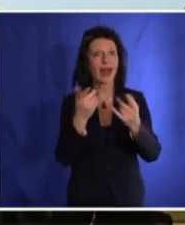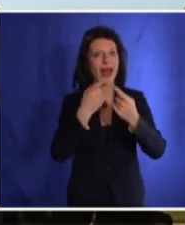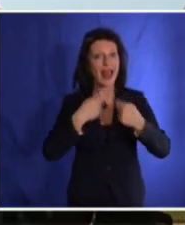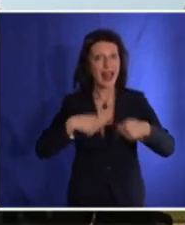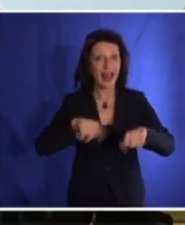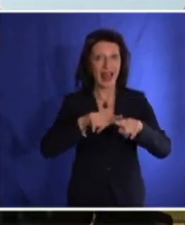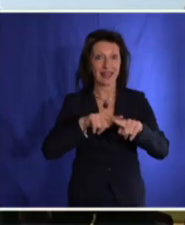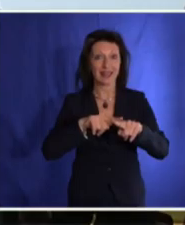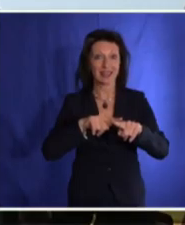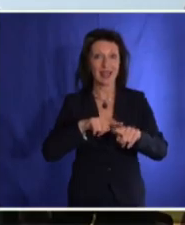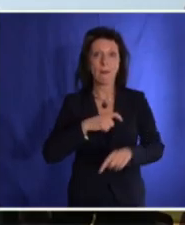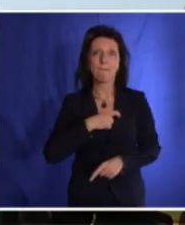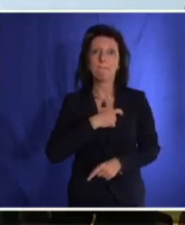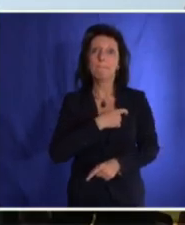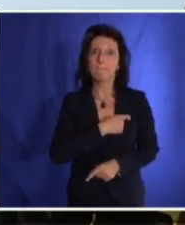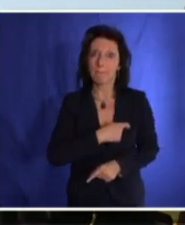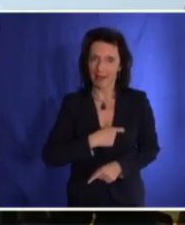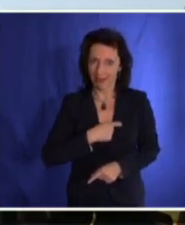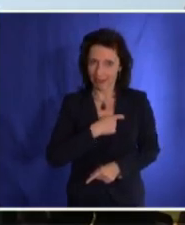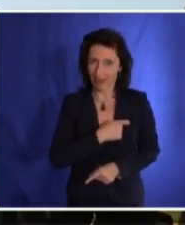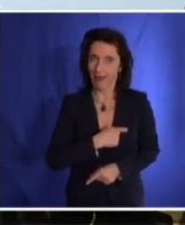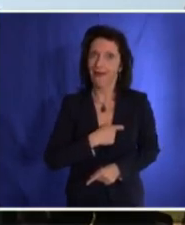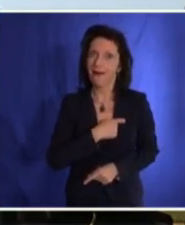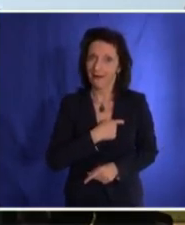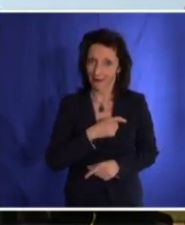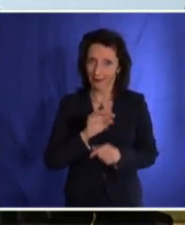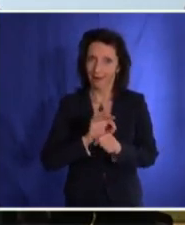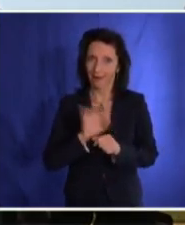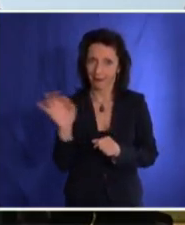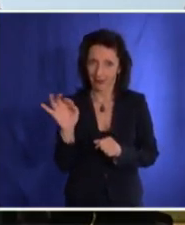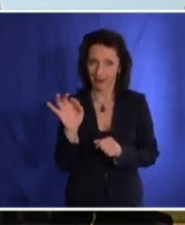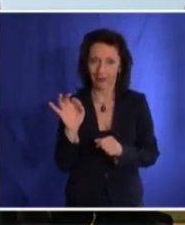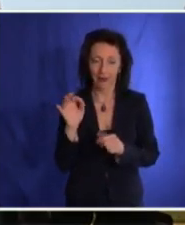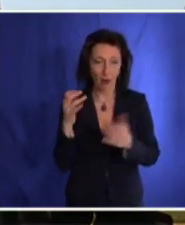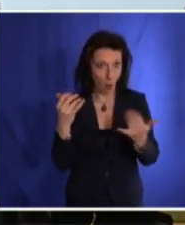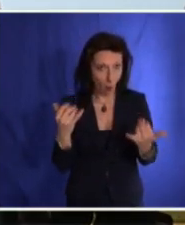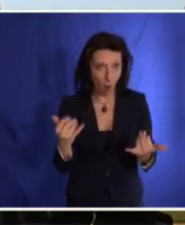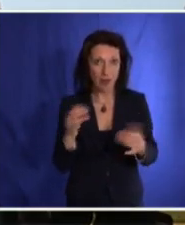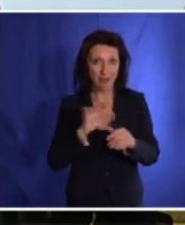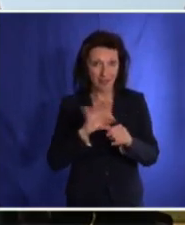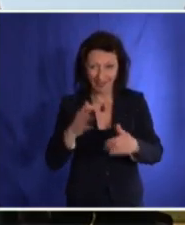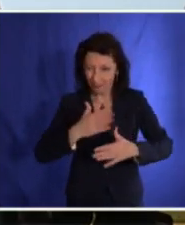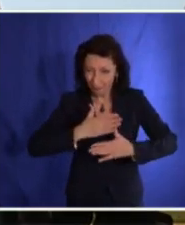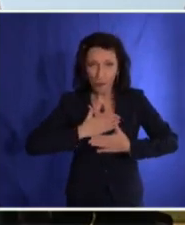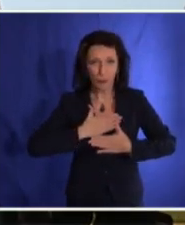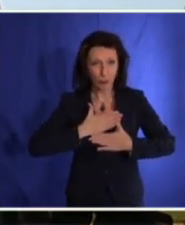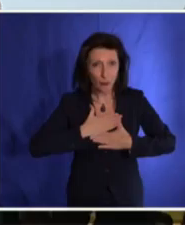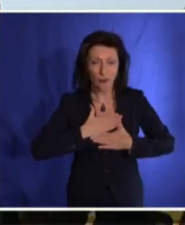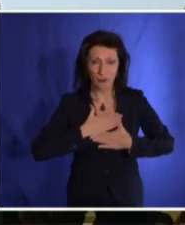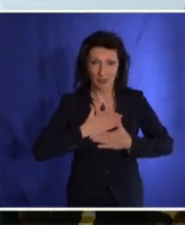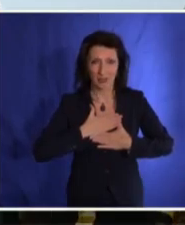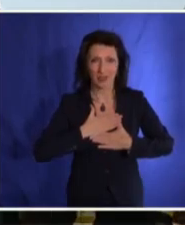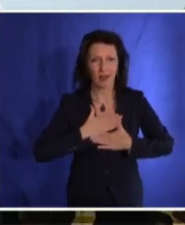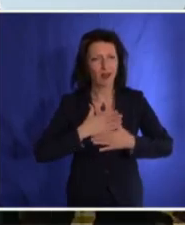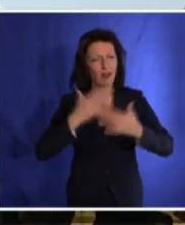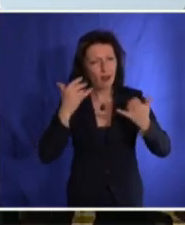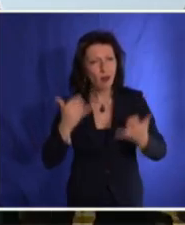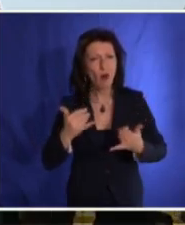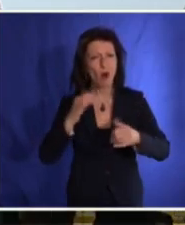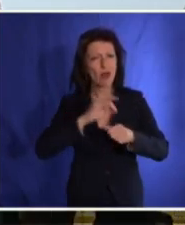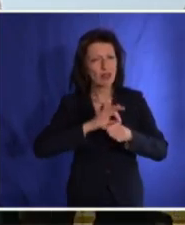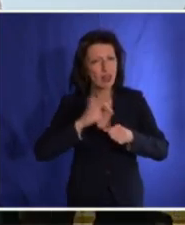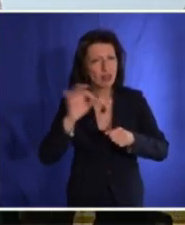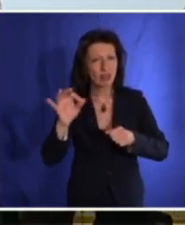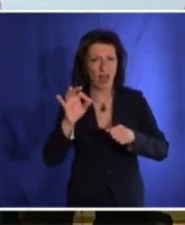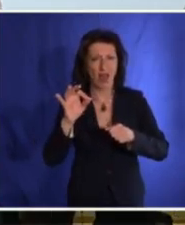Landesparteitag. Heute ist unser Tag. Heute ist der Tag